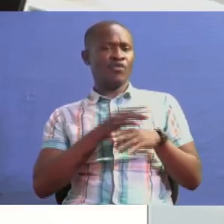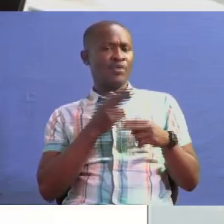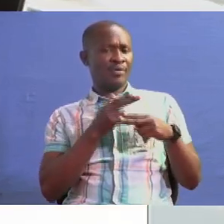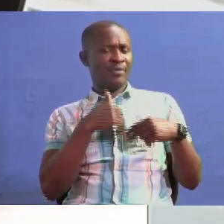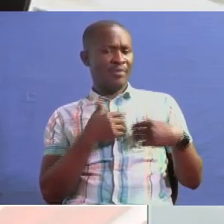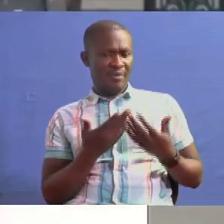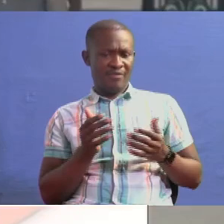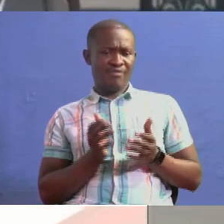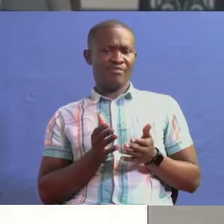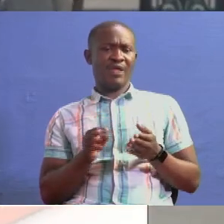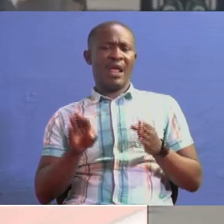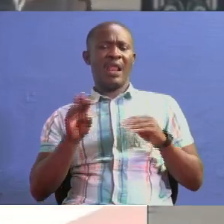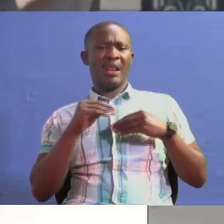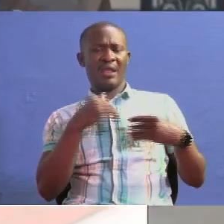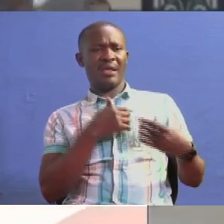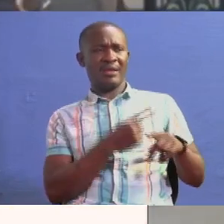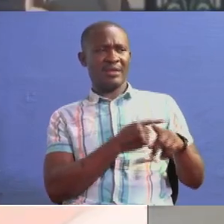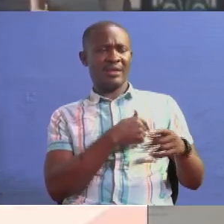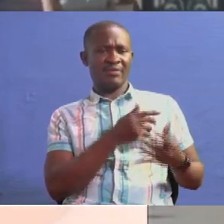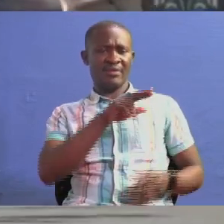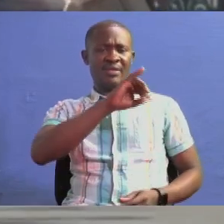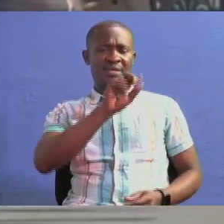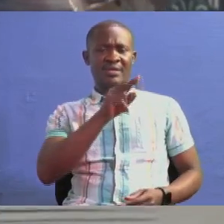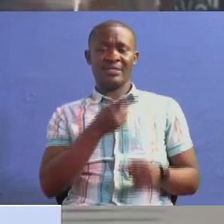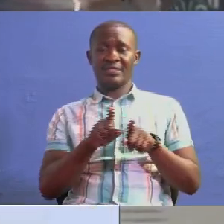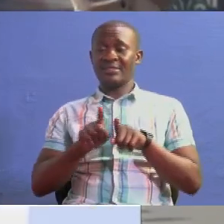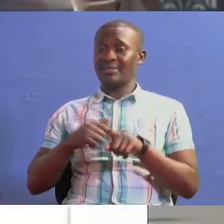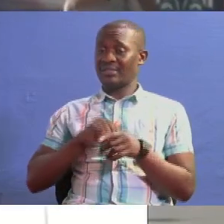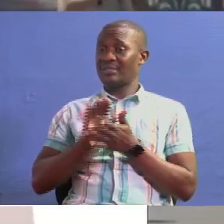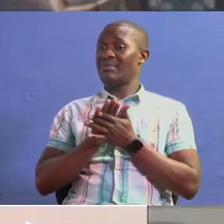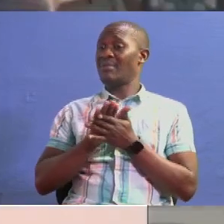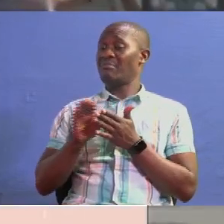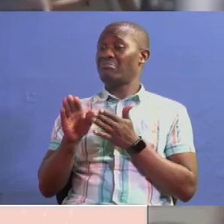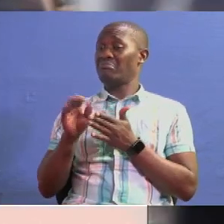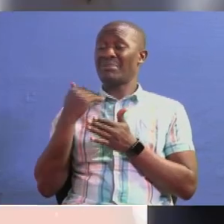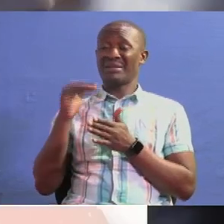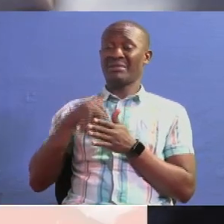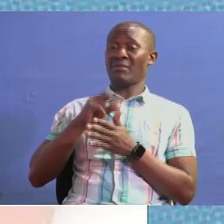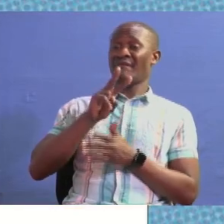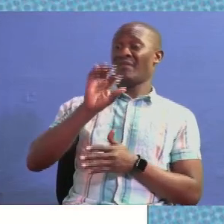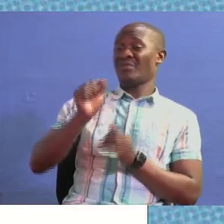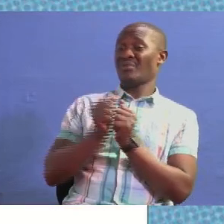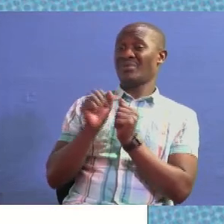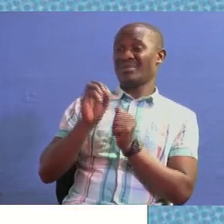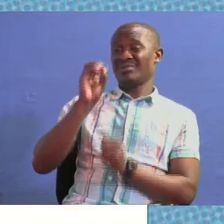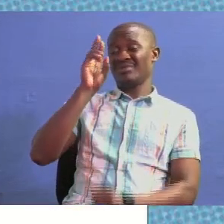wanafunzi 92,000 wa Kiafrika kama Jessica, lakini pia walinyimwa visa bila kupewa sababu